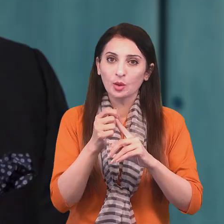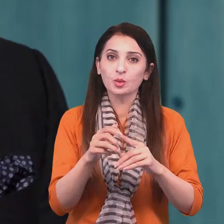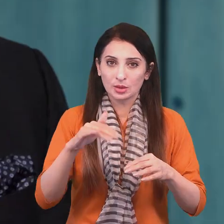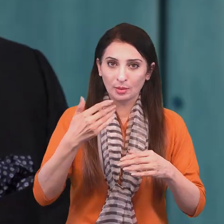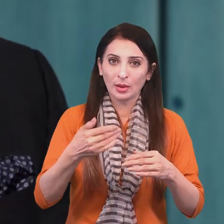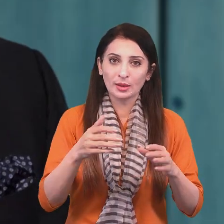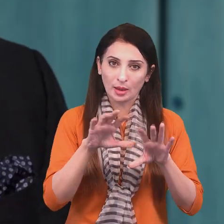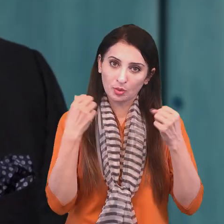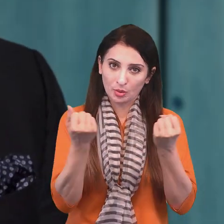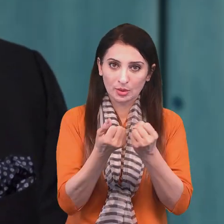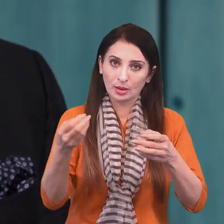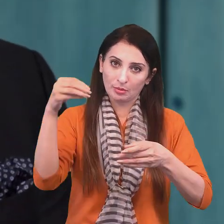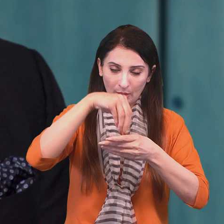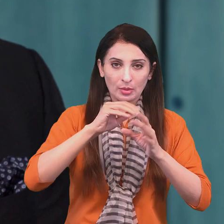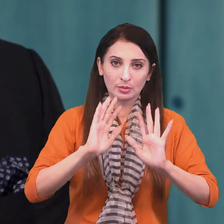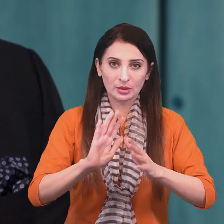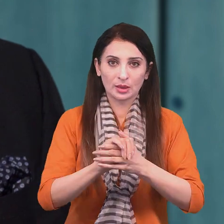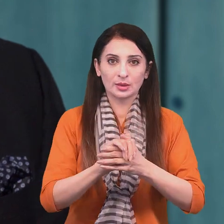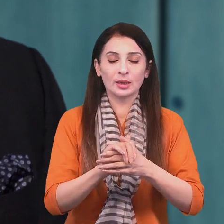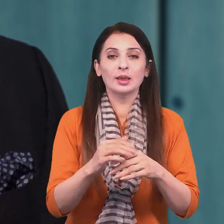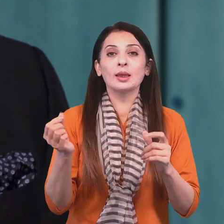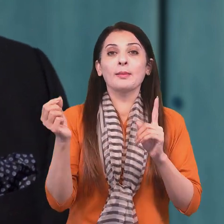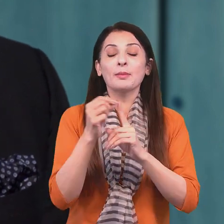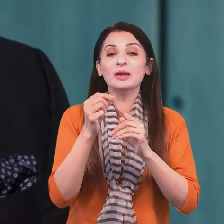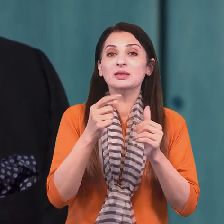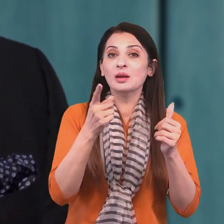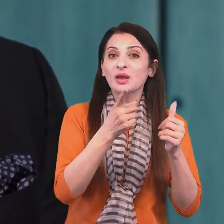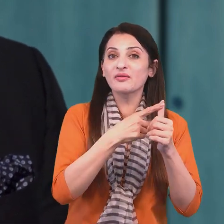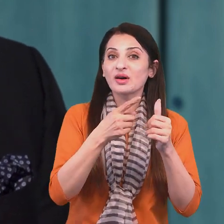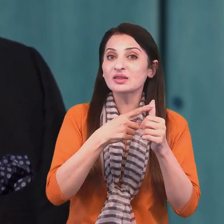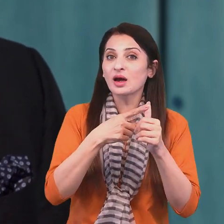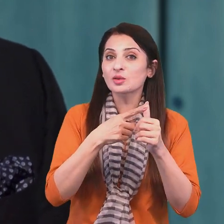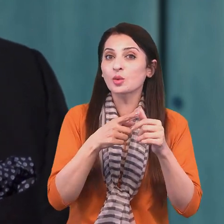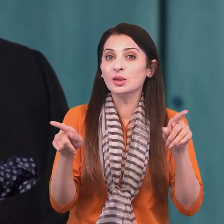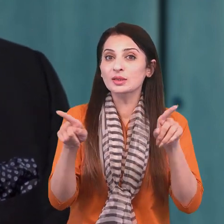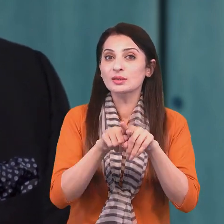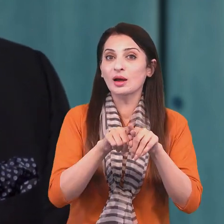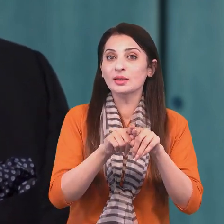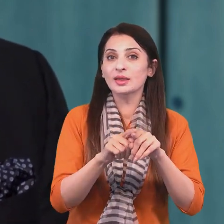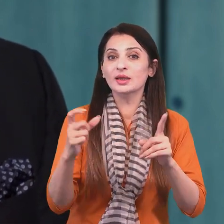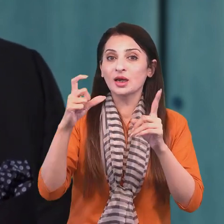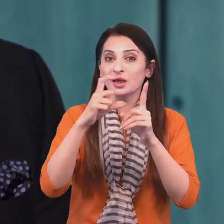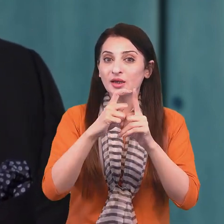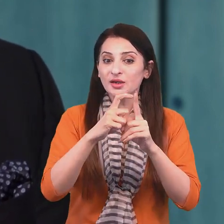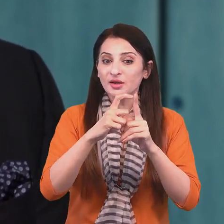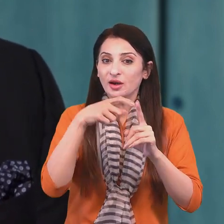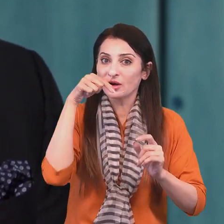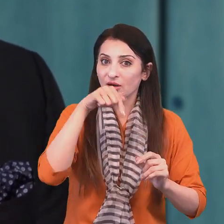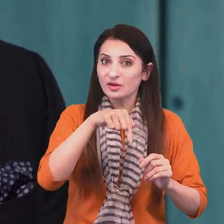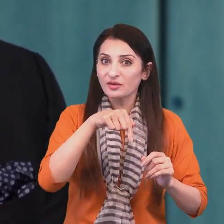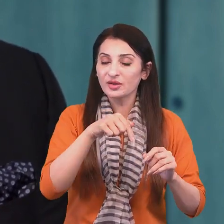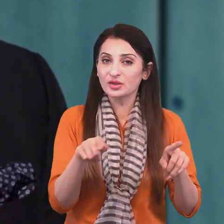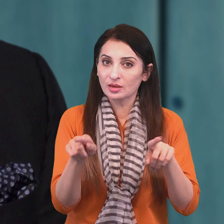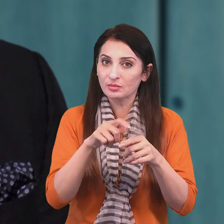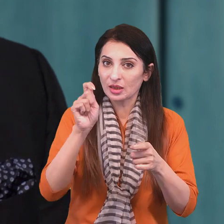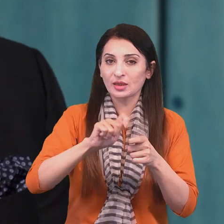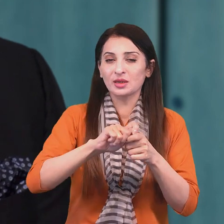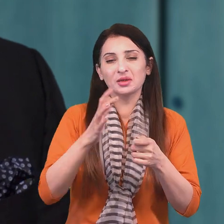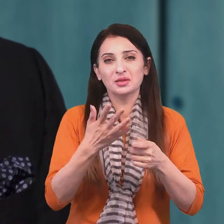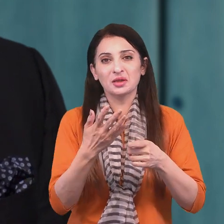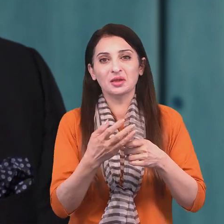ہیں۔ پاکستان میں جتنی بھی وزارتیں ہیں، ہر وزارت کے ساتھ ایک ڈویژن قائم ہوتا ہے۔ مثال کے طور